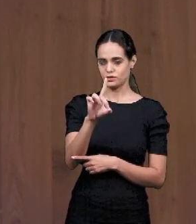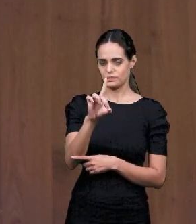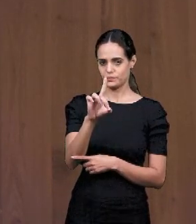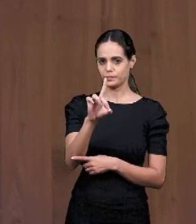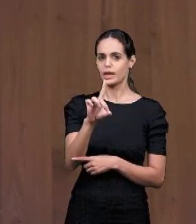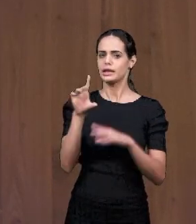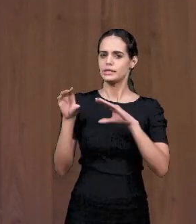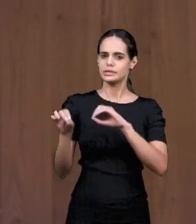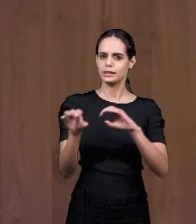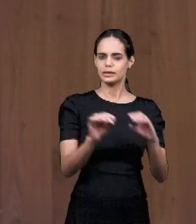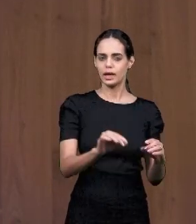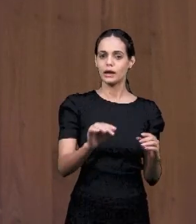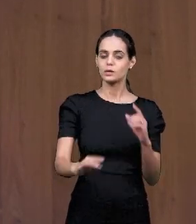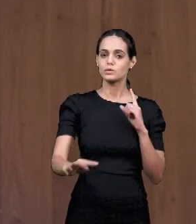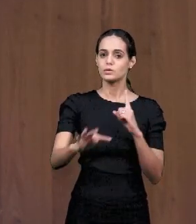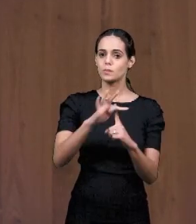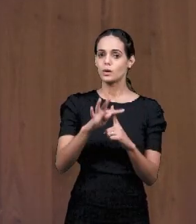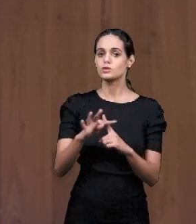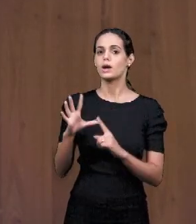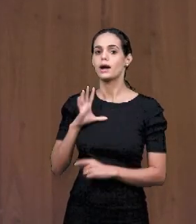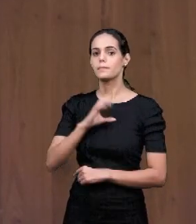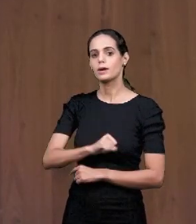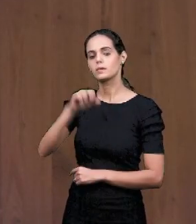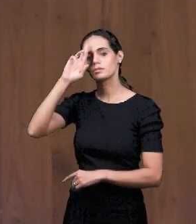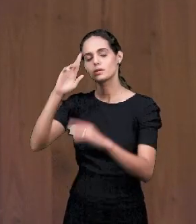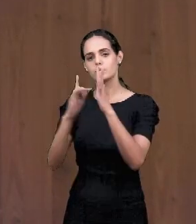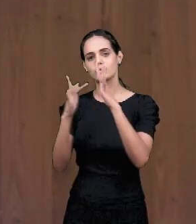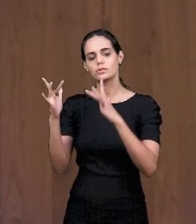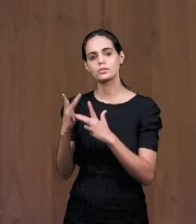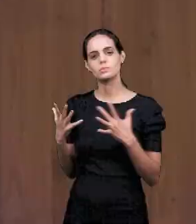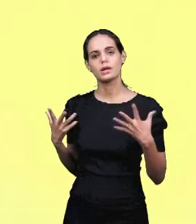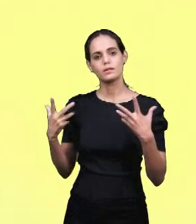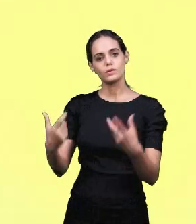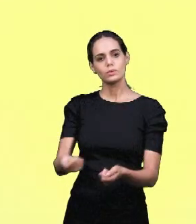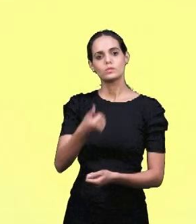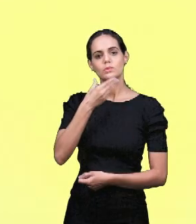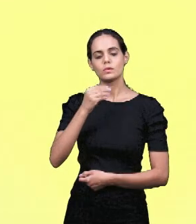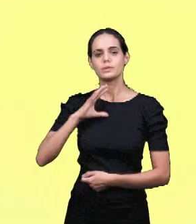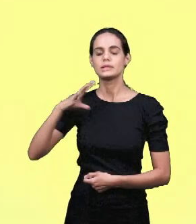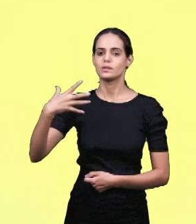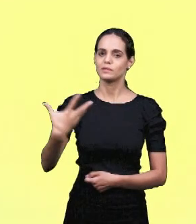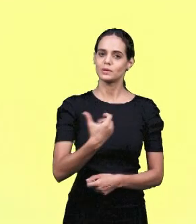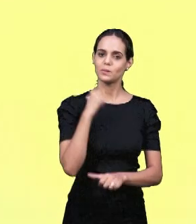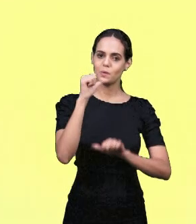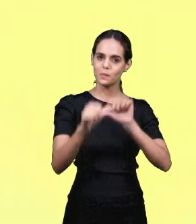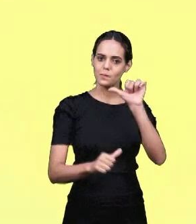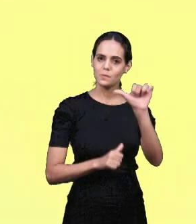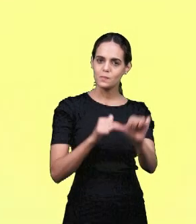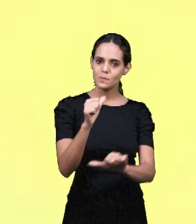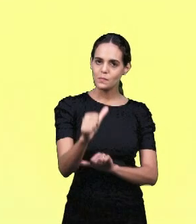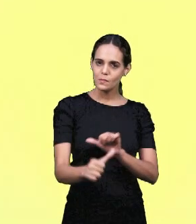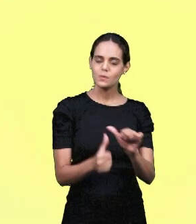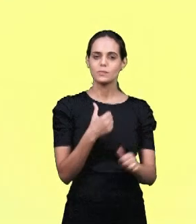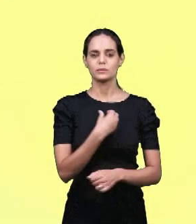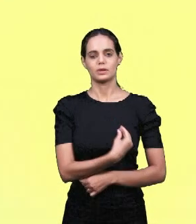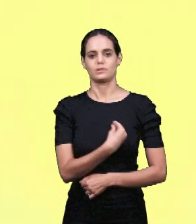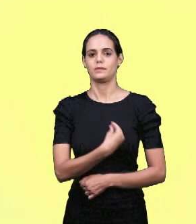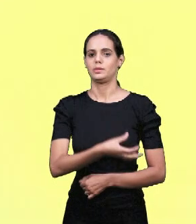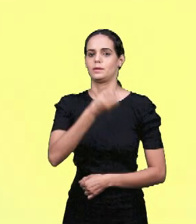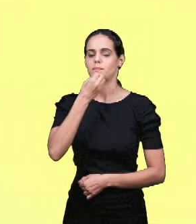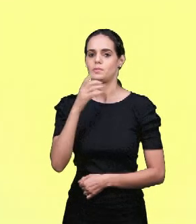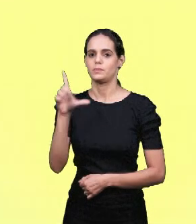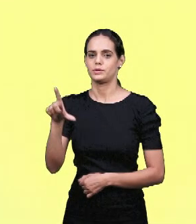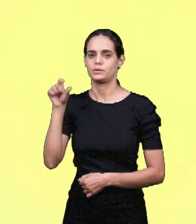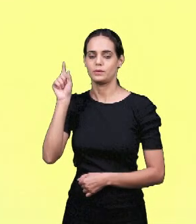Timothée depuis son jeune âge à aimer le Seigneur, que Jésus était merveilleux, il était le Sauveur, il transforme la vie.